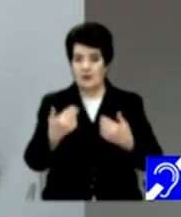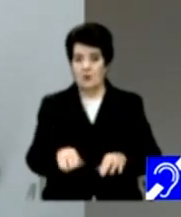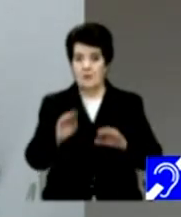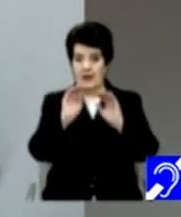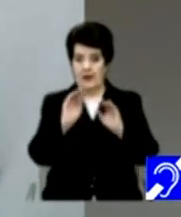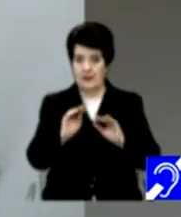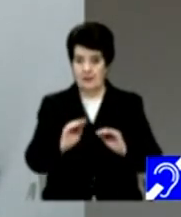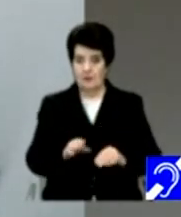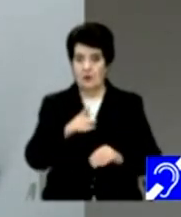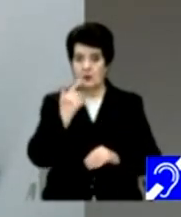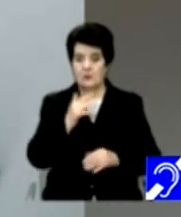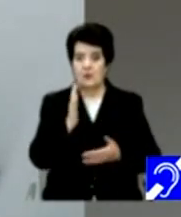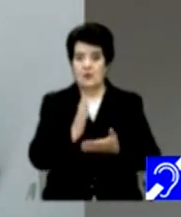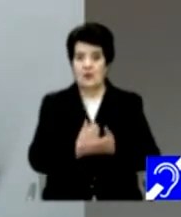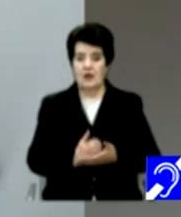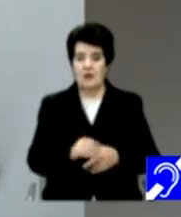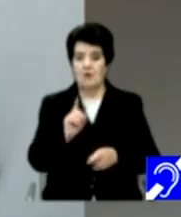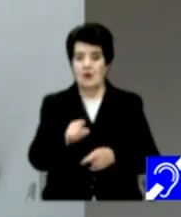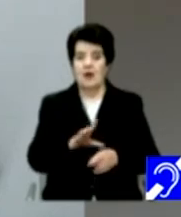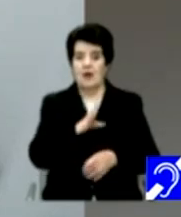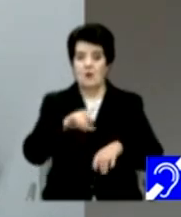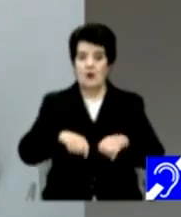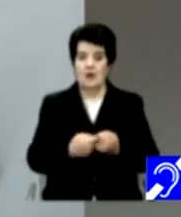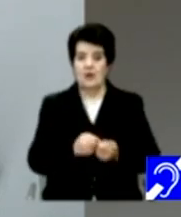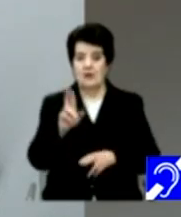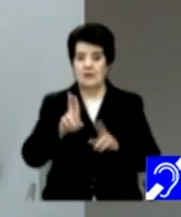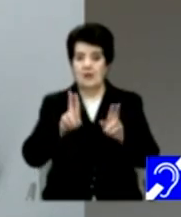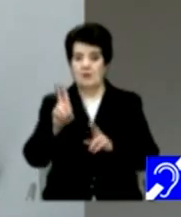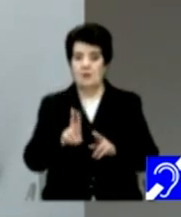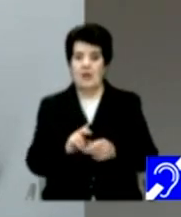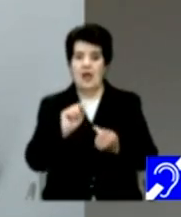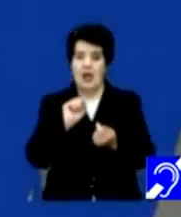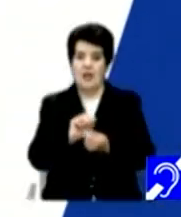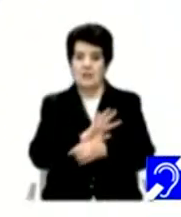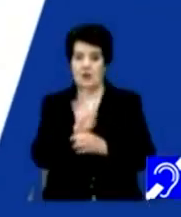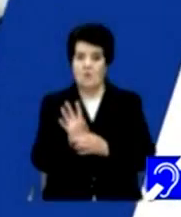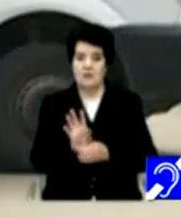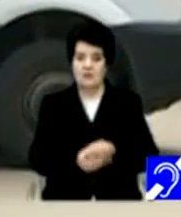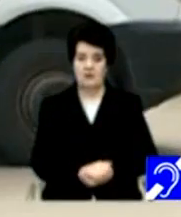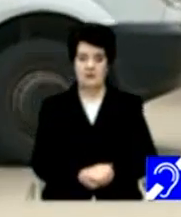că suspecții estorcau bani de la pasagerii care au încălcat regulile anti-COVID.